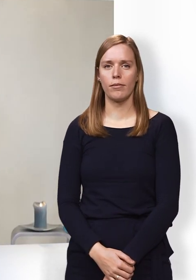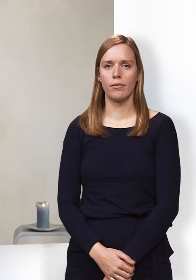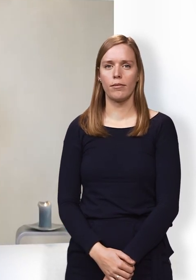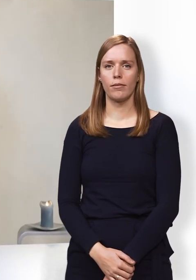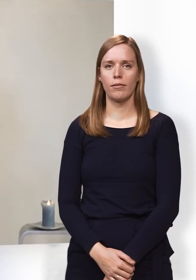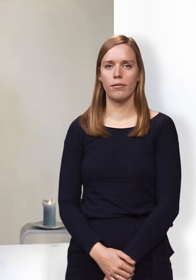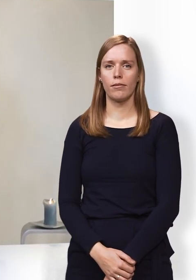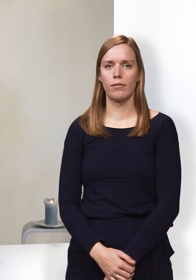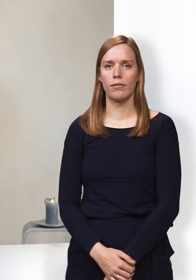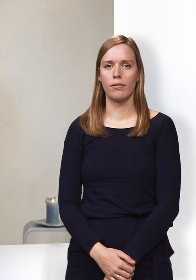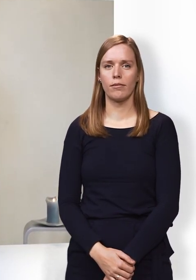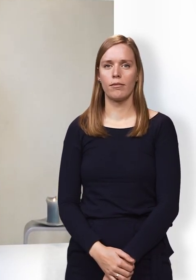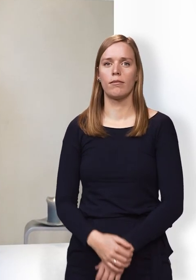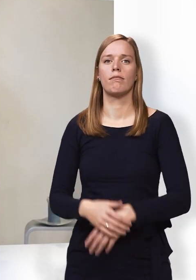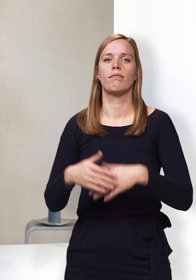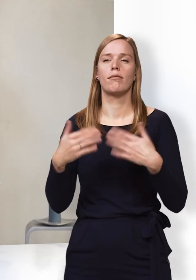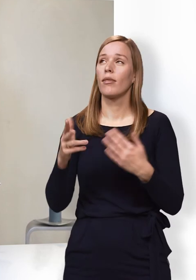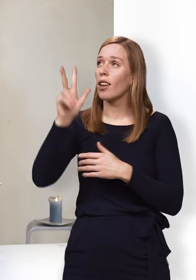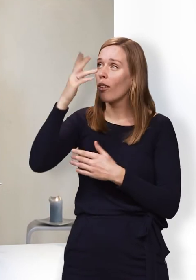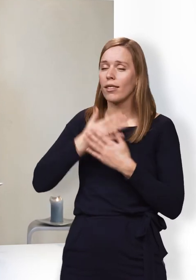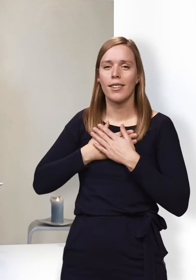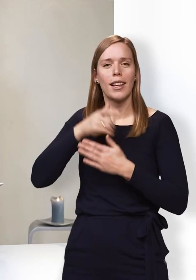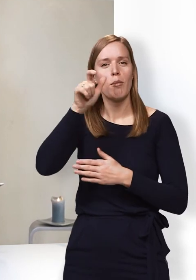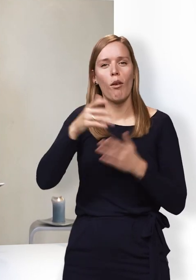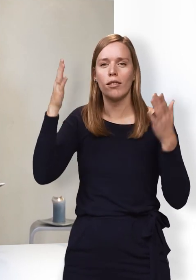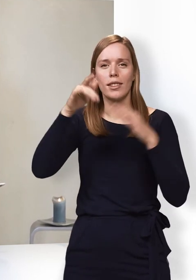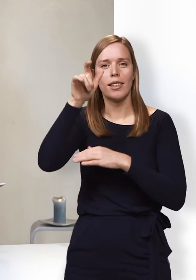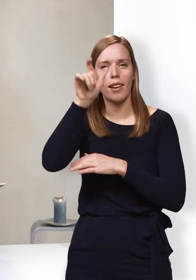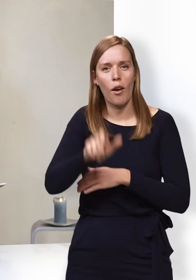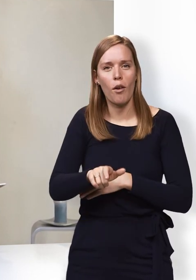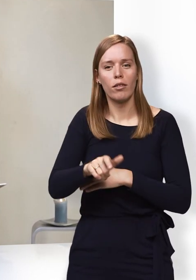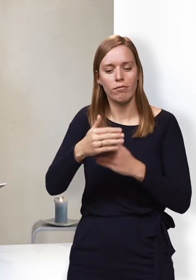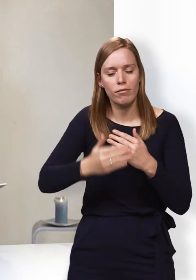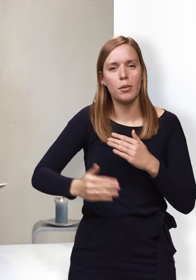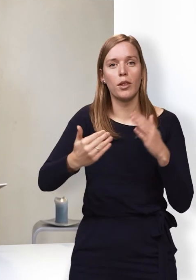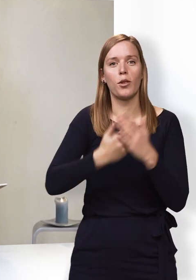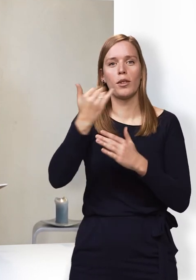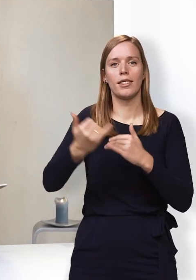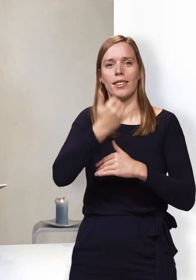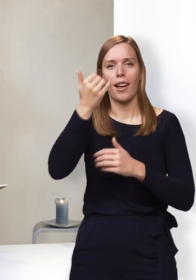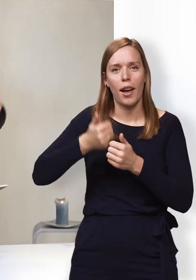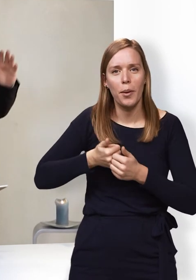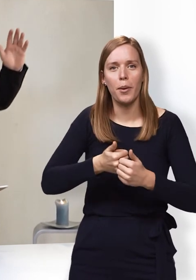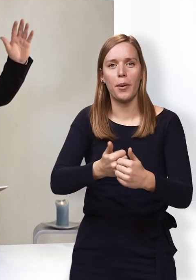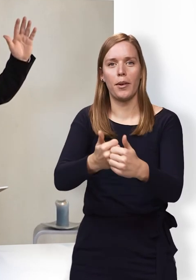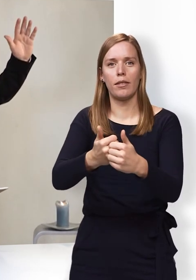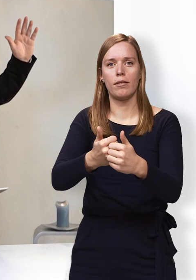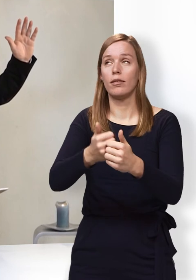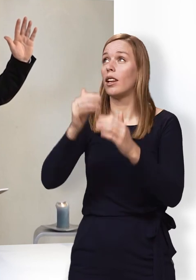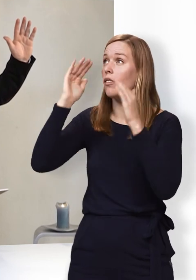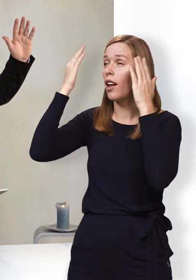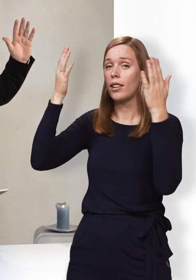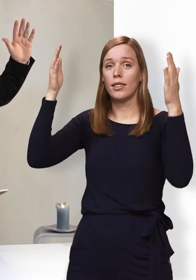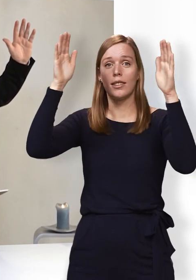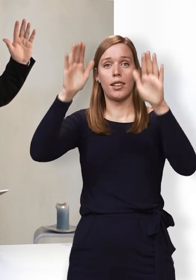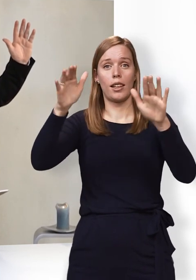Und so gehen sie nun als die von Gott Geliebten und Gesegneten in dieses neue Jahr. Der Herr segne